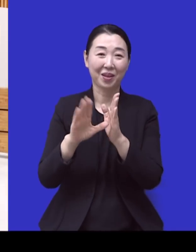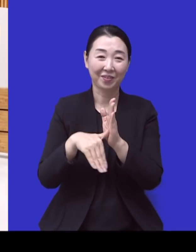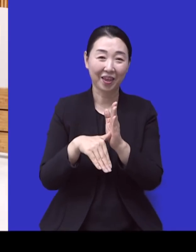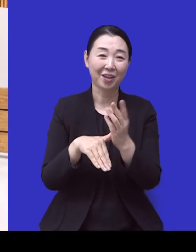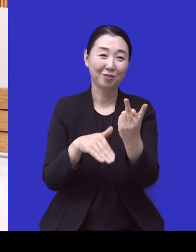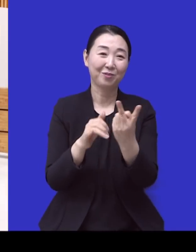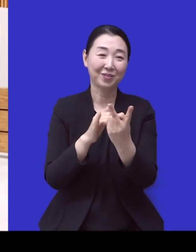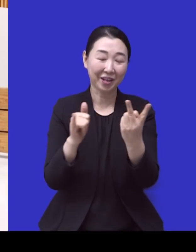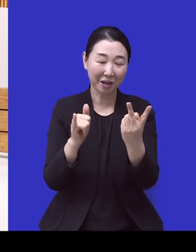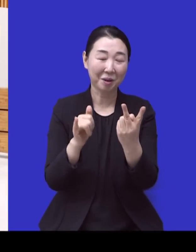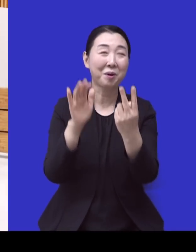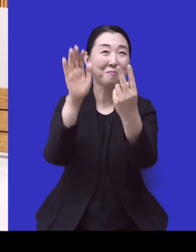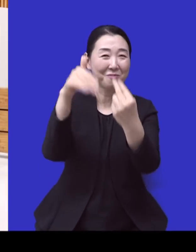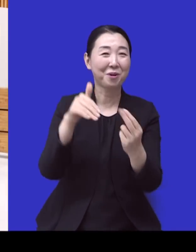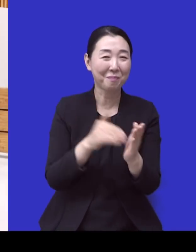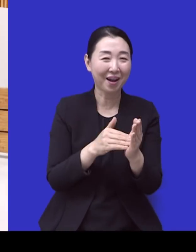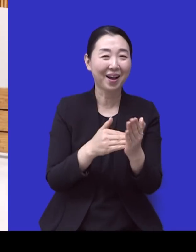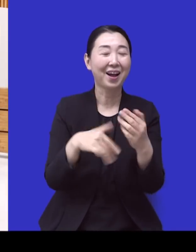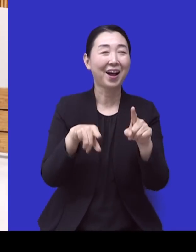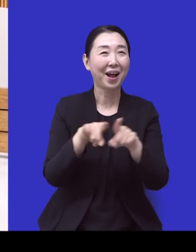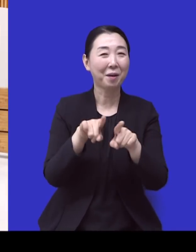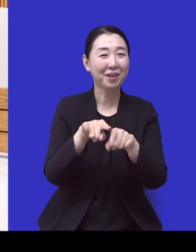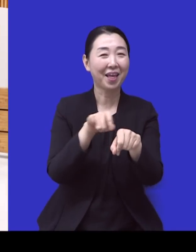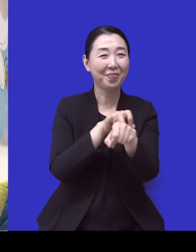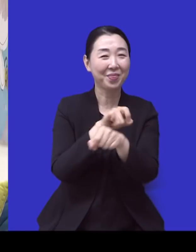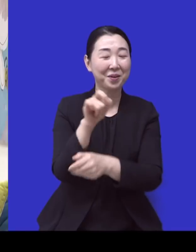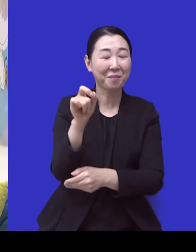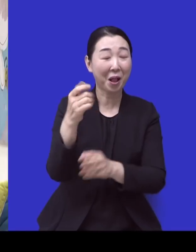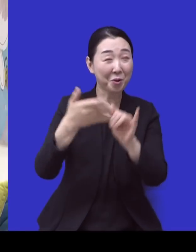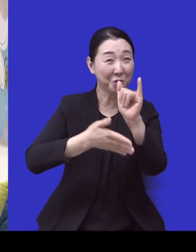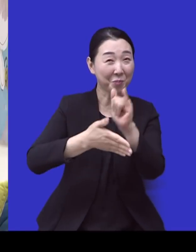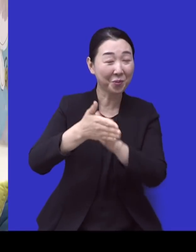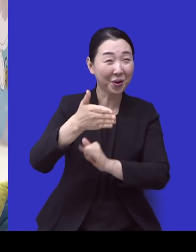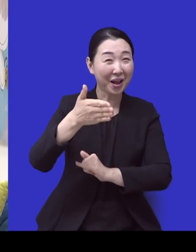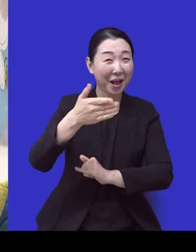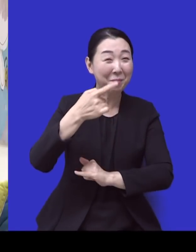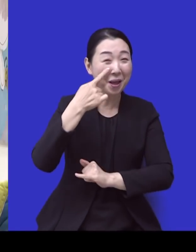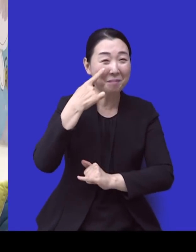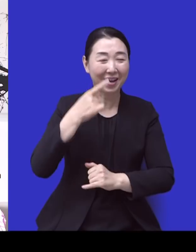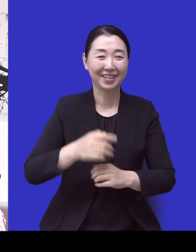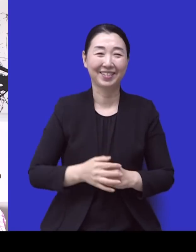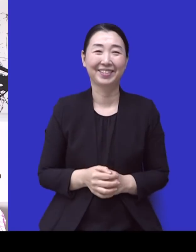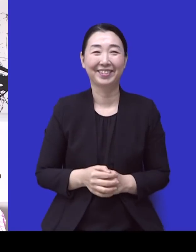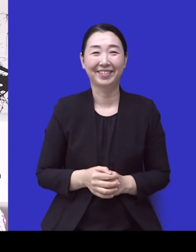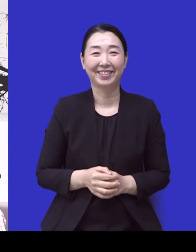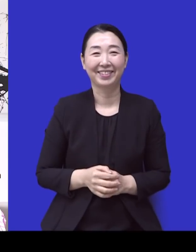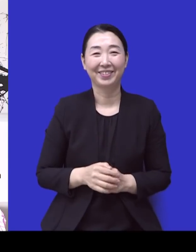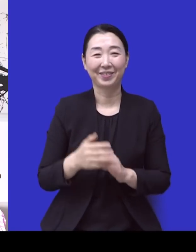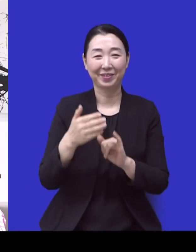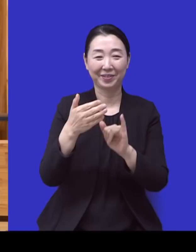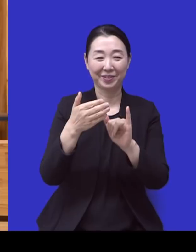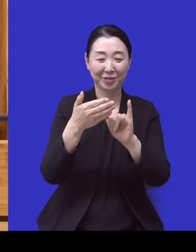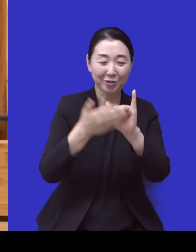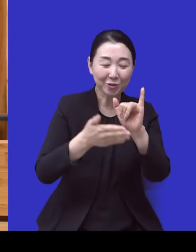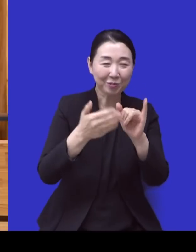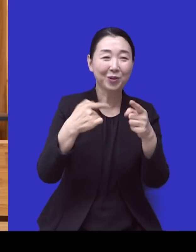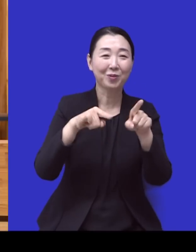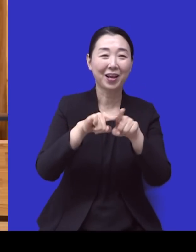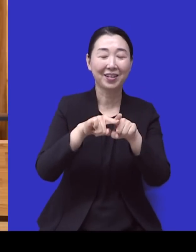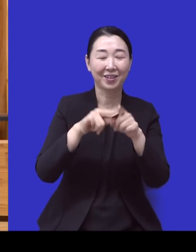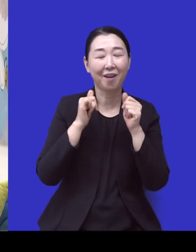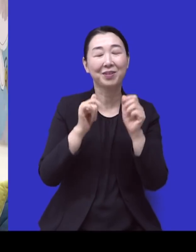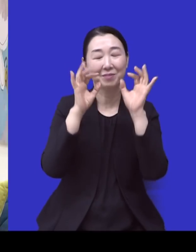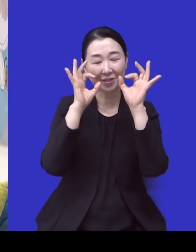자매나 이정수 형제를 불러서 또 한번 특별히 특집 한번 해주시면 좋겠고요. 저희가 또 그 방송을 위해서 또 열심히 시청하고